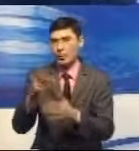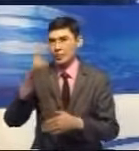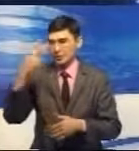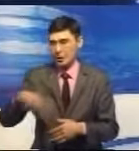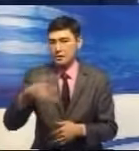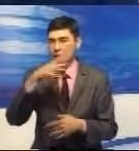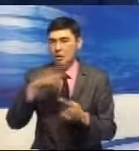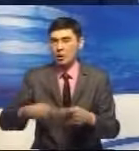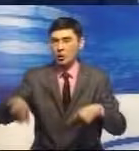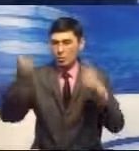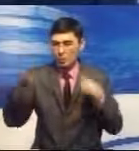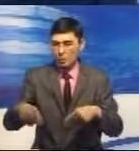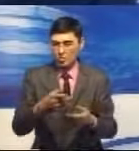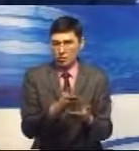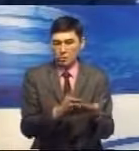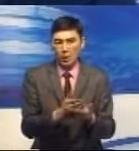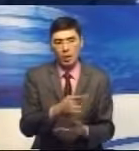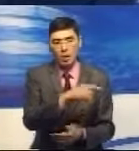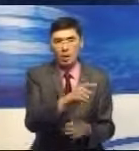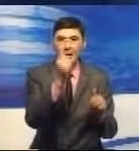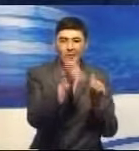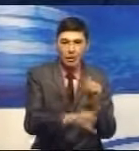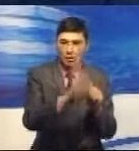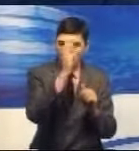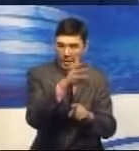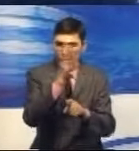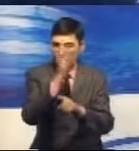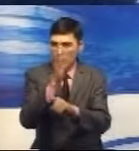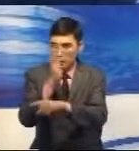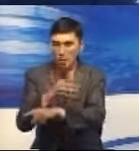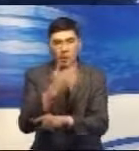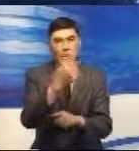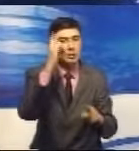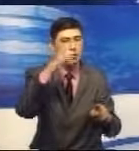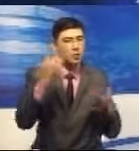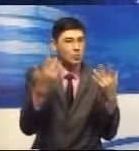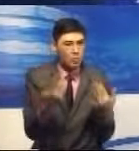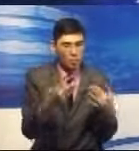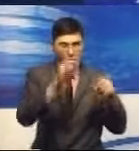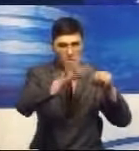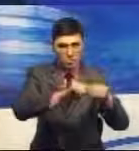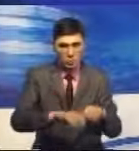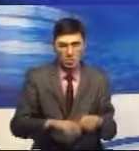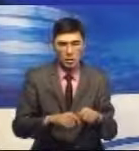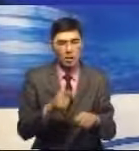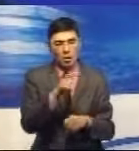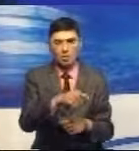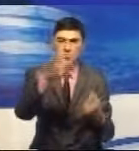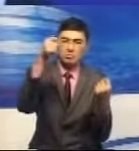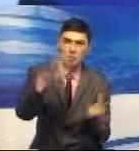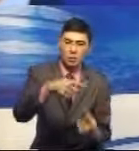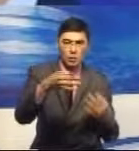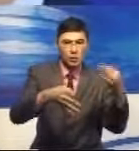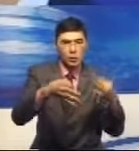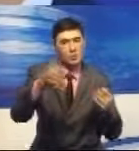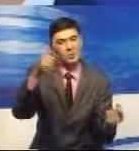бар судьялардың 5 жыл сайын біліктілігі бағаланып отырады. Біз олардың теориялық білімі мен дауларды шешу сапасын анықтаймыз.